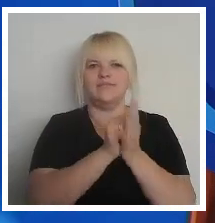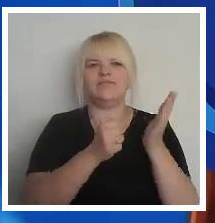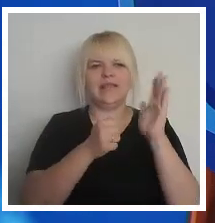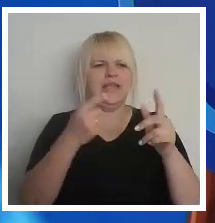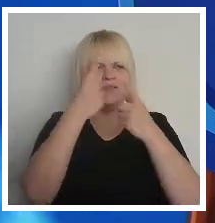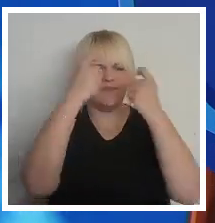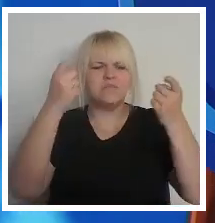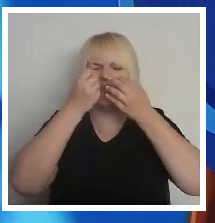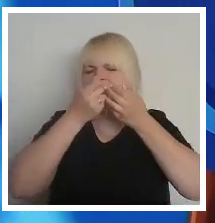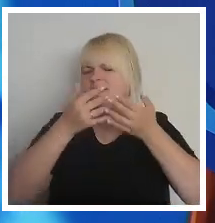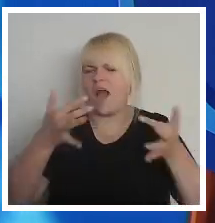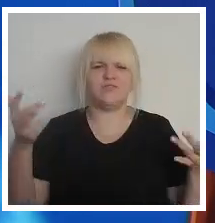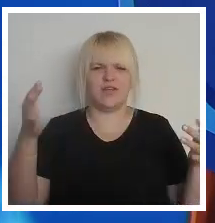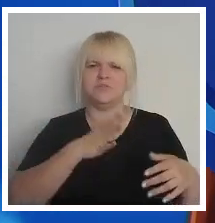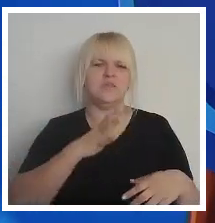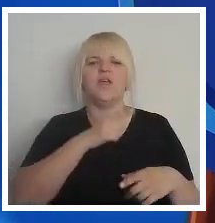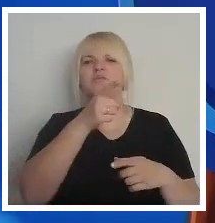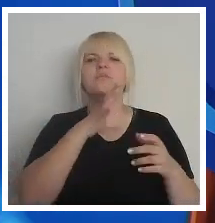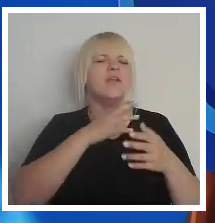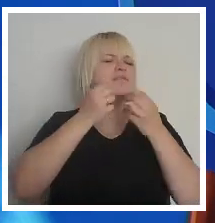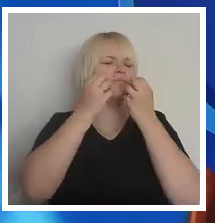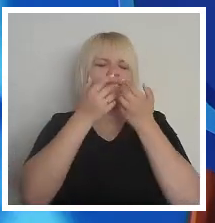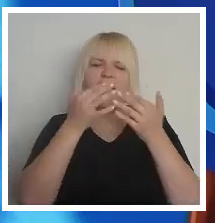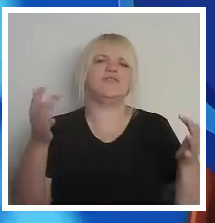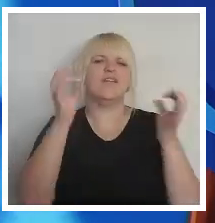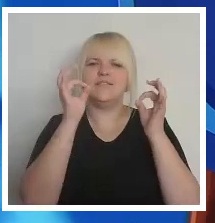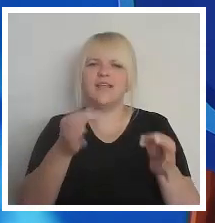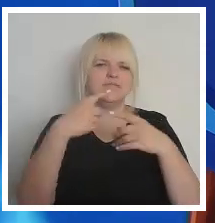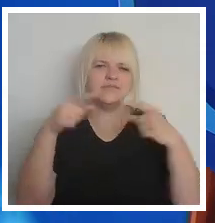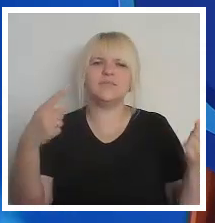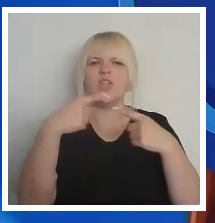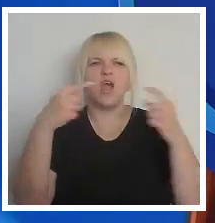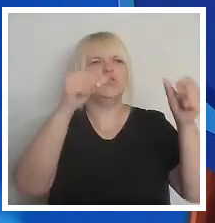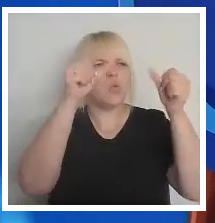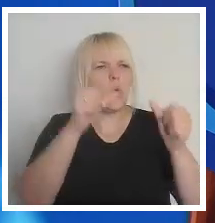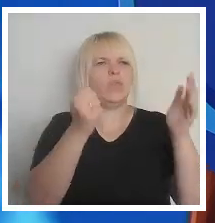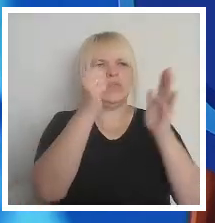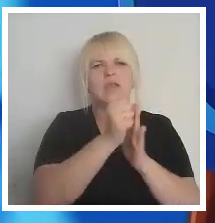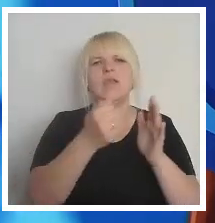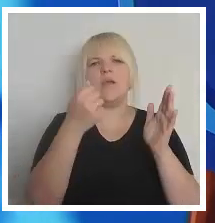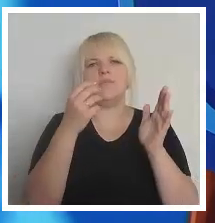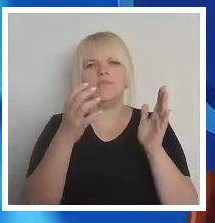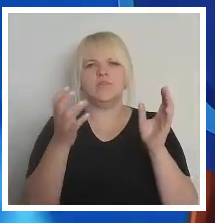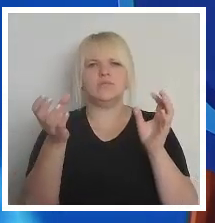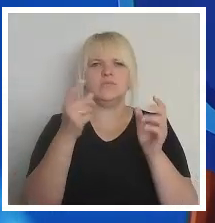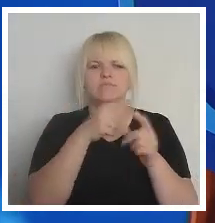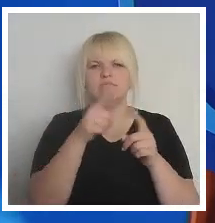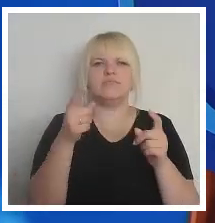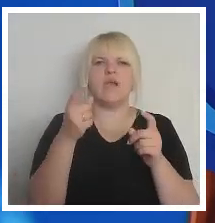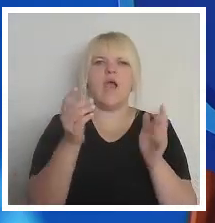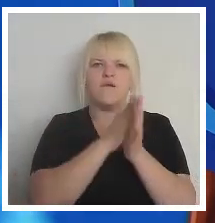bija, nu, viss kaut kas dažādi veidi sludinājumi, jā, teiksim, tur viņi sapakoja tajā